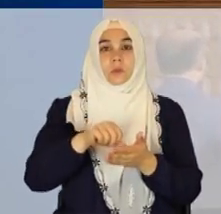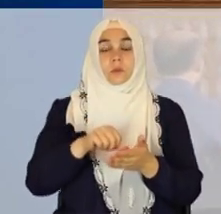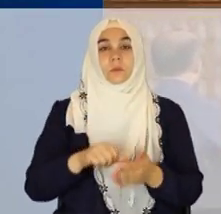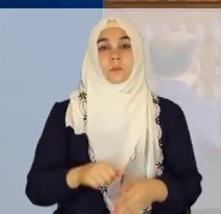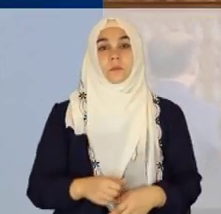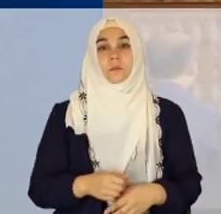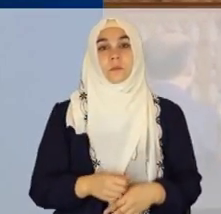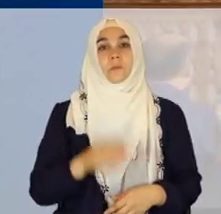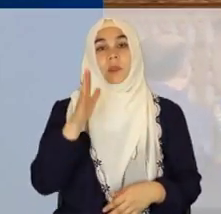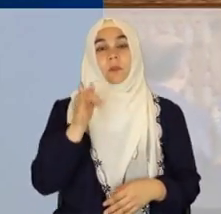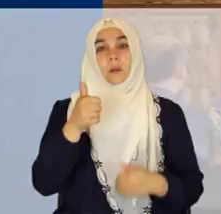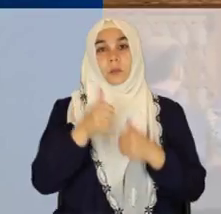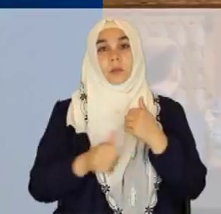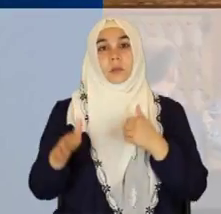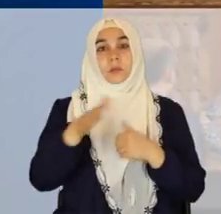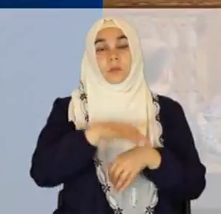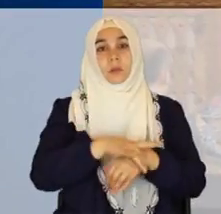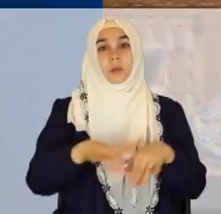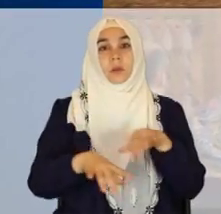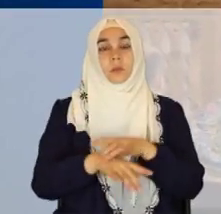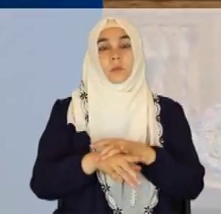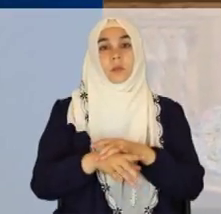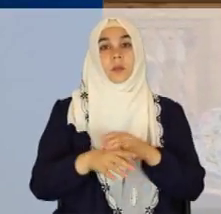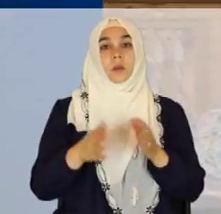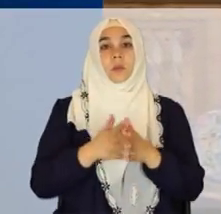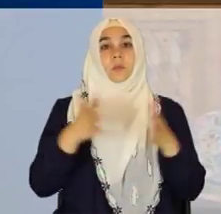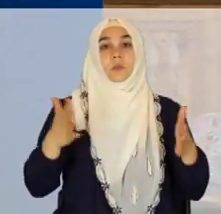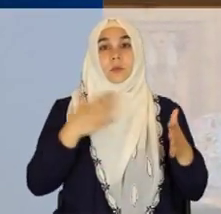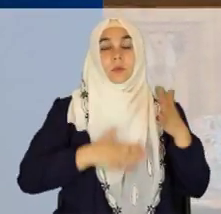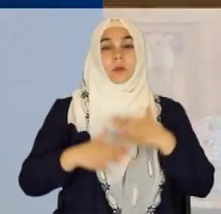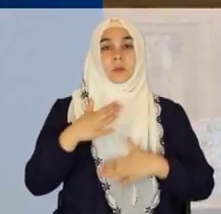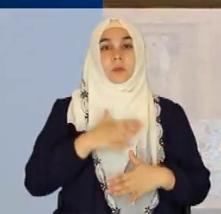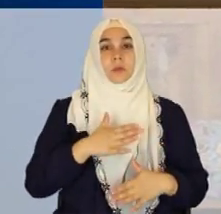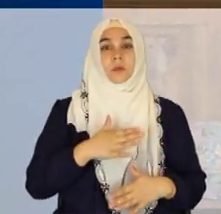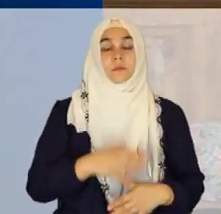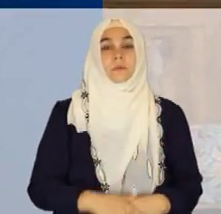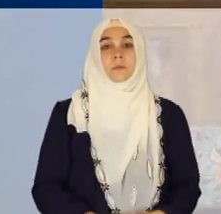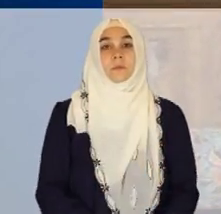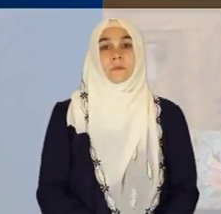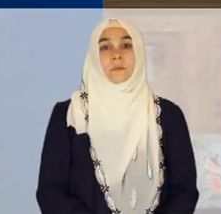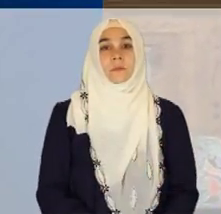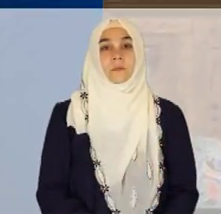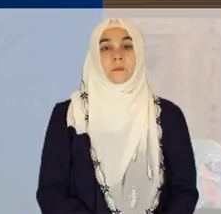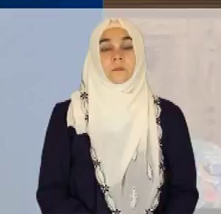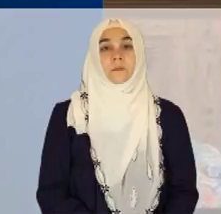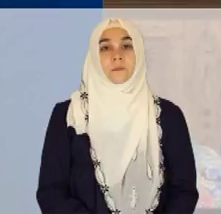Bu albatta har bir banda uchun katta bir baxt, saodatdir.